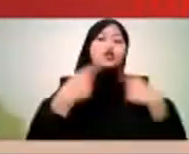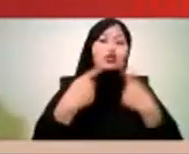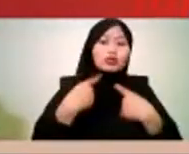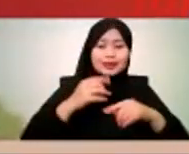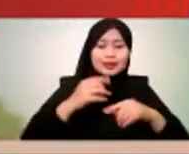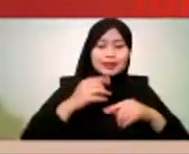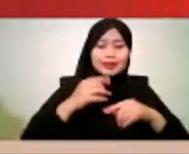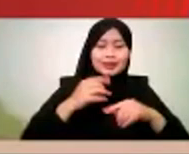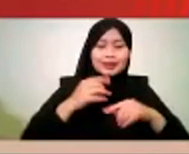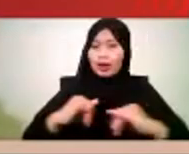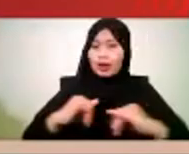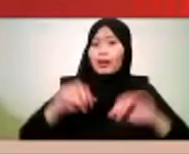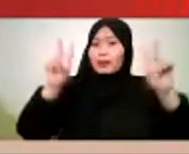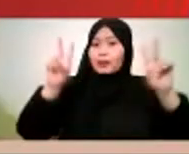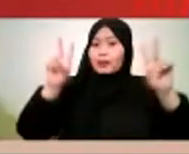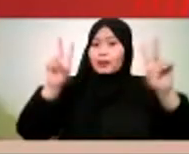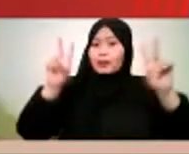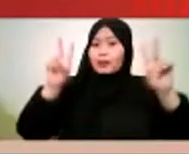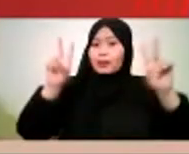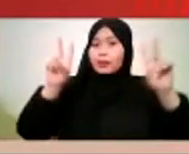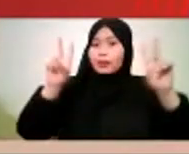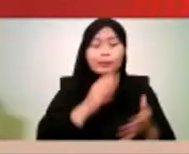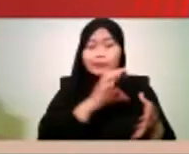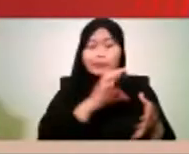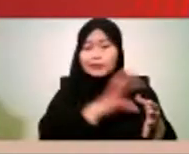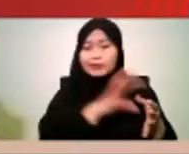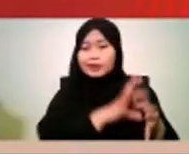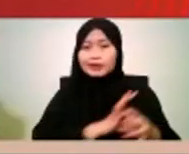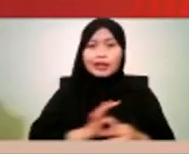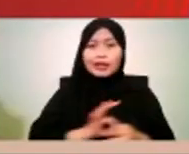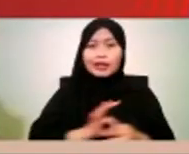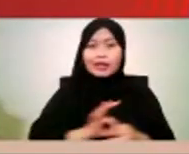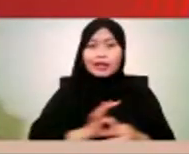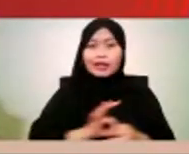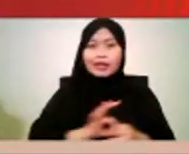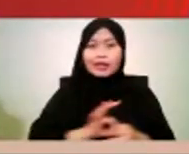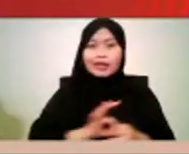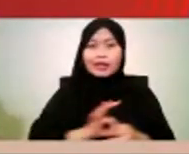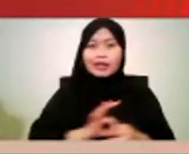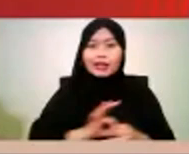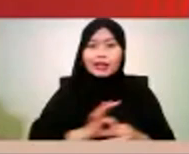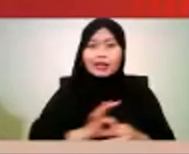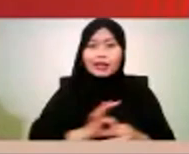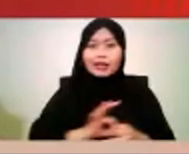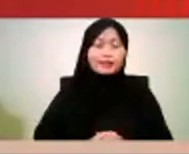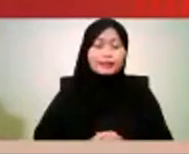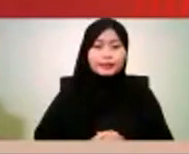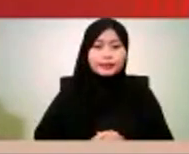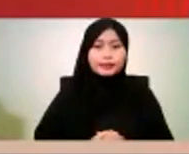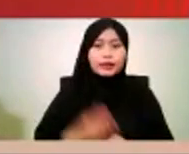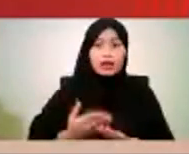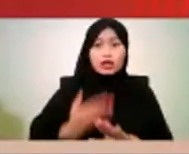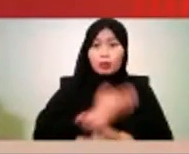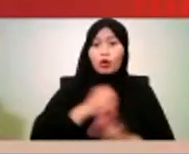dengan tema memantapkan Sinergi dan inovasi untuk pemulihan ekonomi sebelum